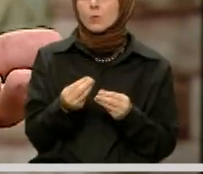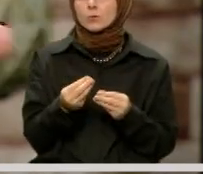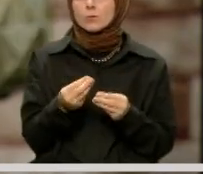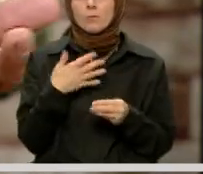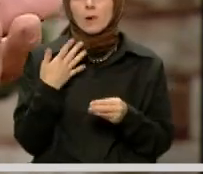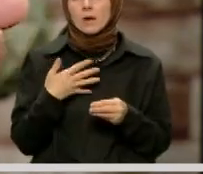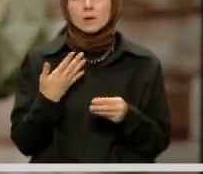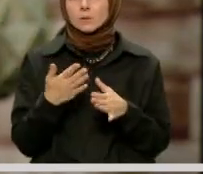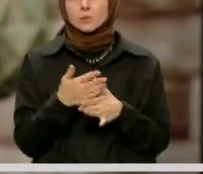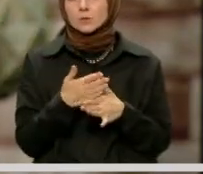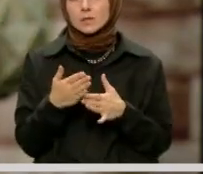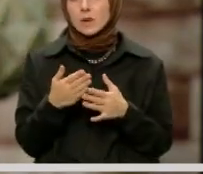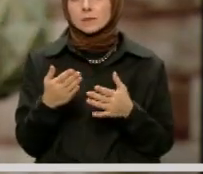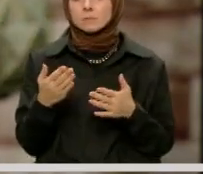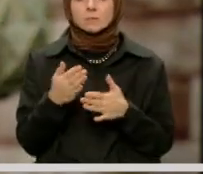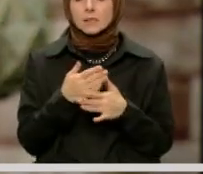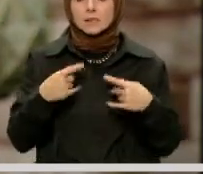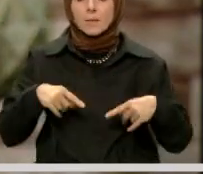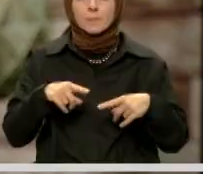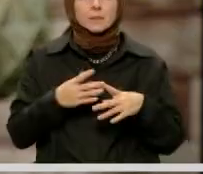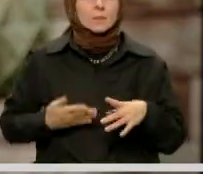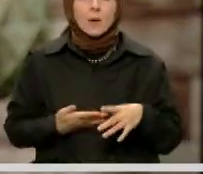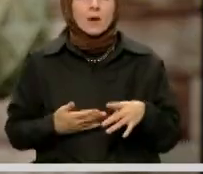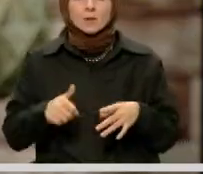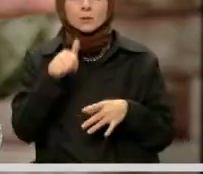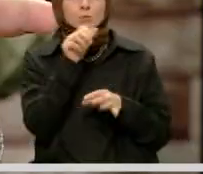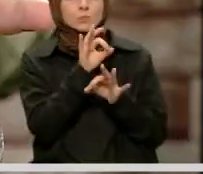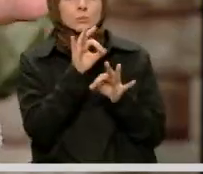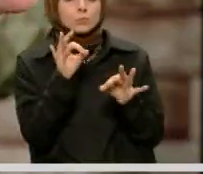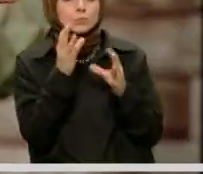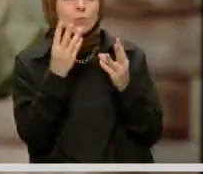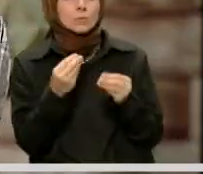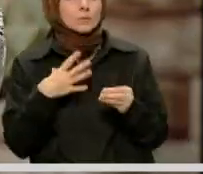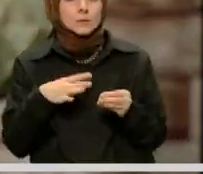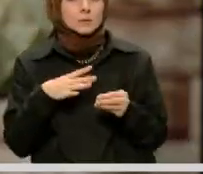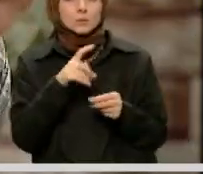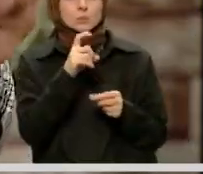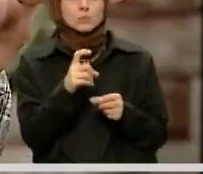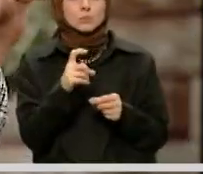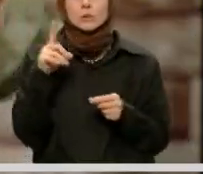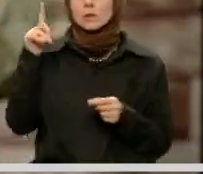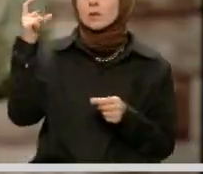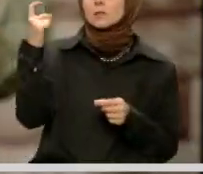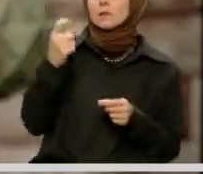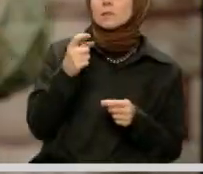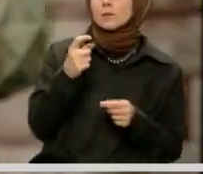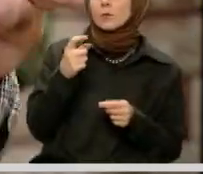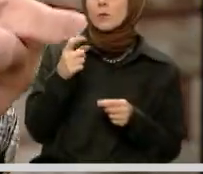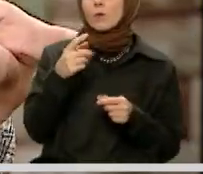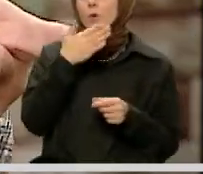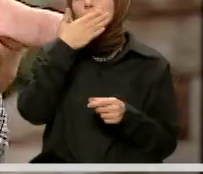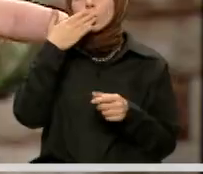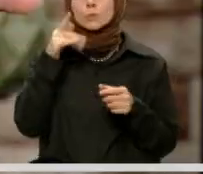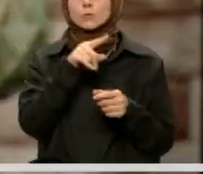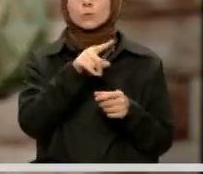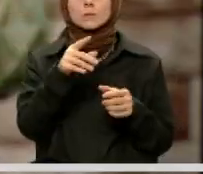Niye bizim aç susuz kalmamızı istersin ki? Leallekum tettekun. oruç sizi tutsun diye, sizi takvalı kılsın